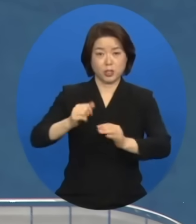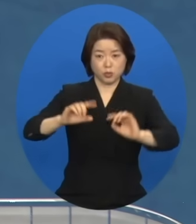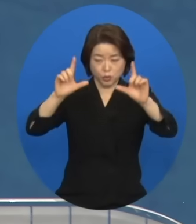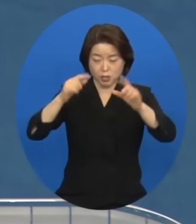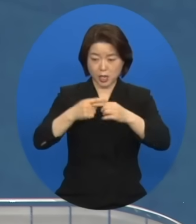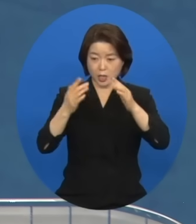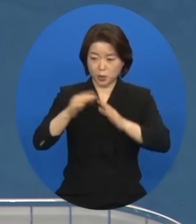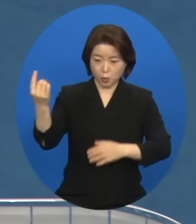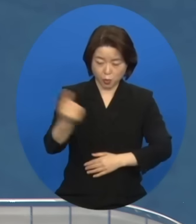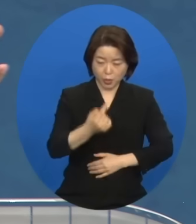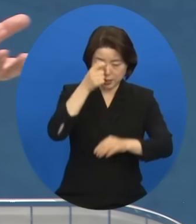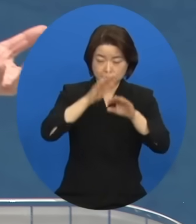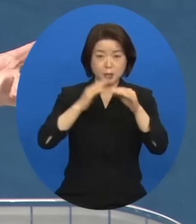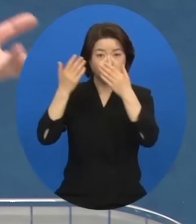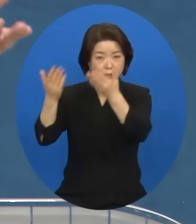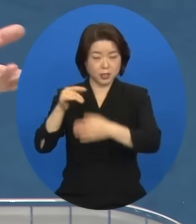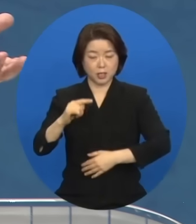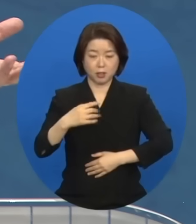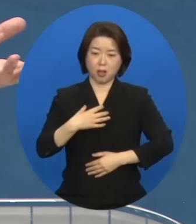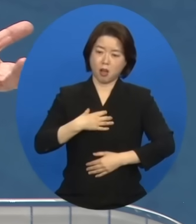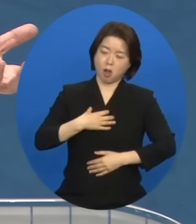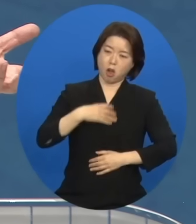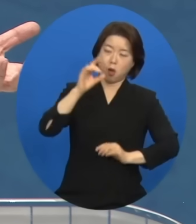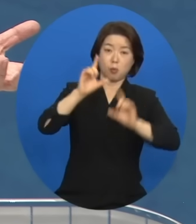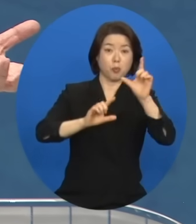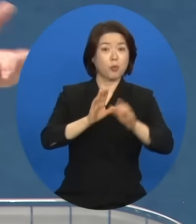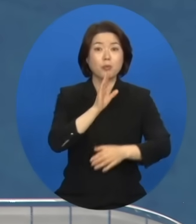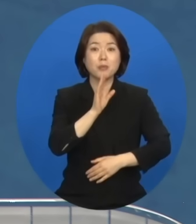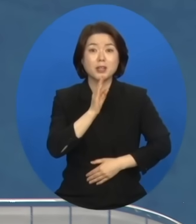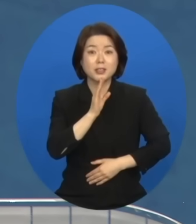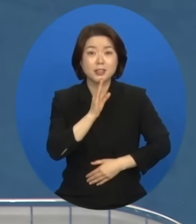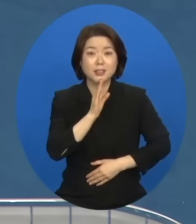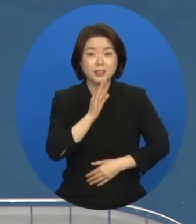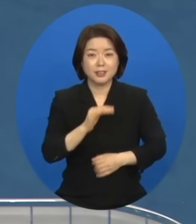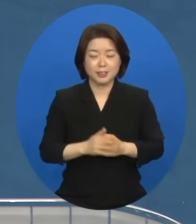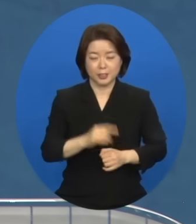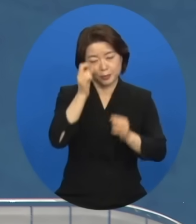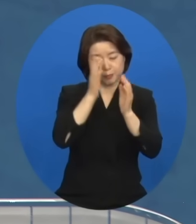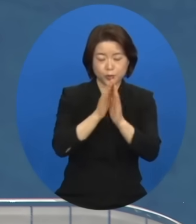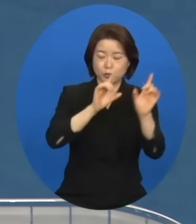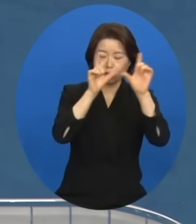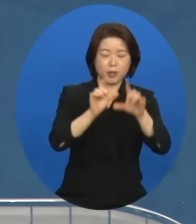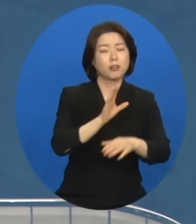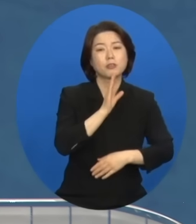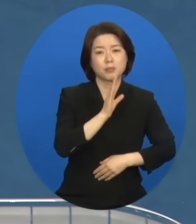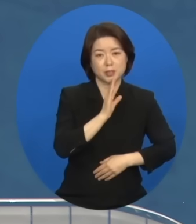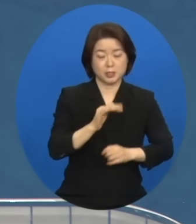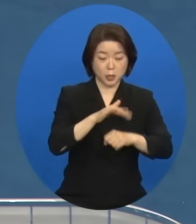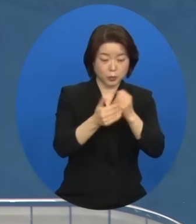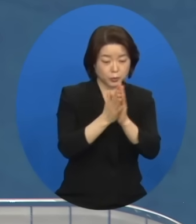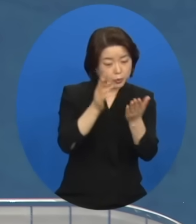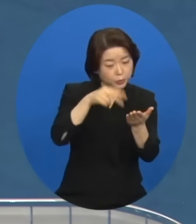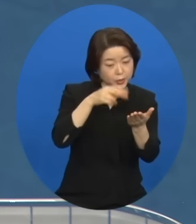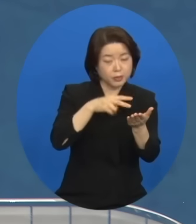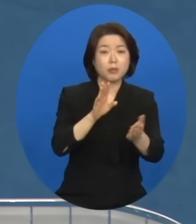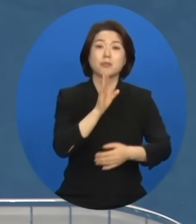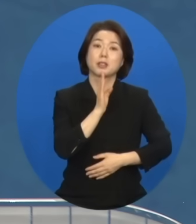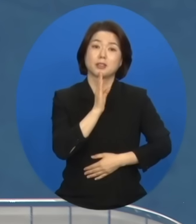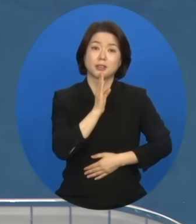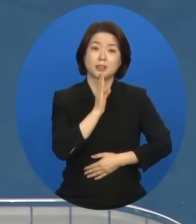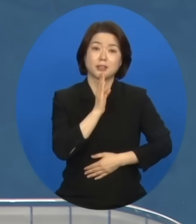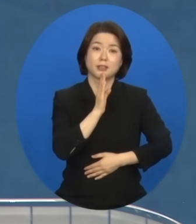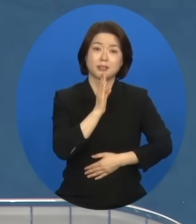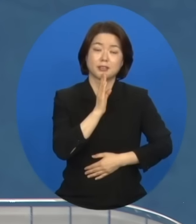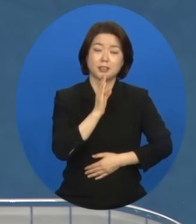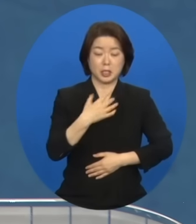와서 예배드리는 것은 분명히 경건의 모양입니다. 기도 생활도 그렇고 성경을 읽는 것도 그렇고,